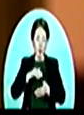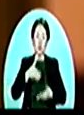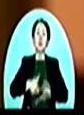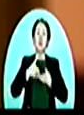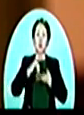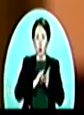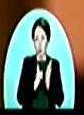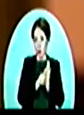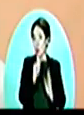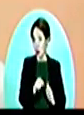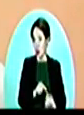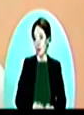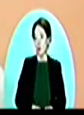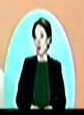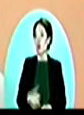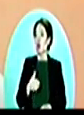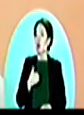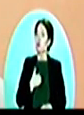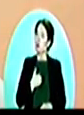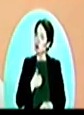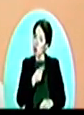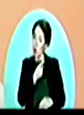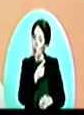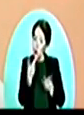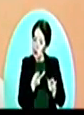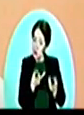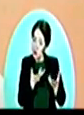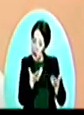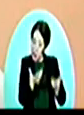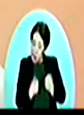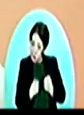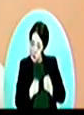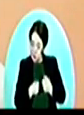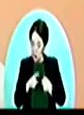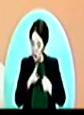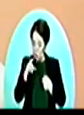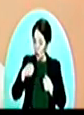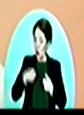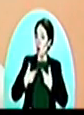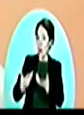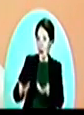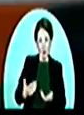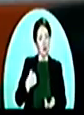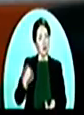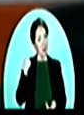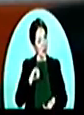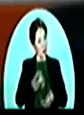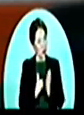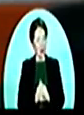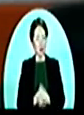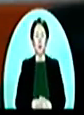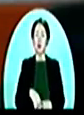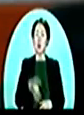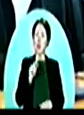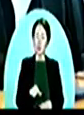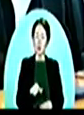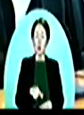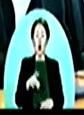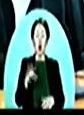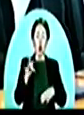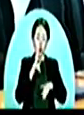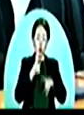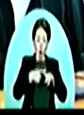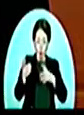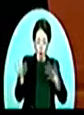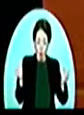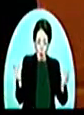үзүүлэлт болно гэж үзэж байна. Би үйлчлэгийн авч байгаа гэж үзэх юм бол миний үйлчлэгээ надад бол 100 өгч чадчихын гэж хэлмээр энэ. Мөн орон нутгийн их үсвэрийг татан